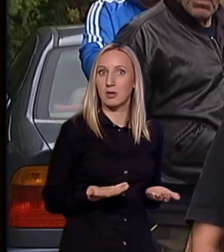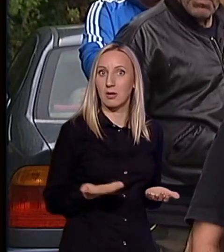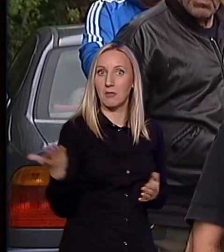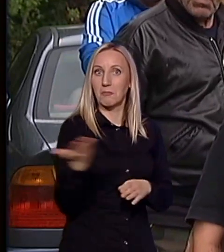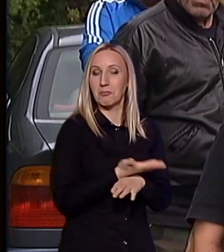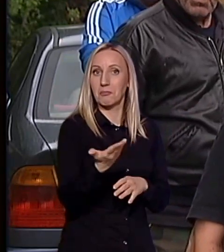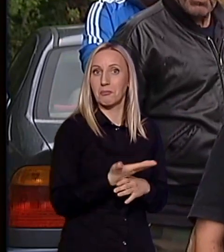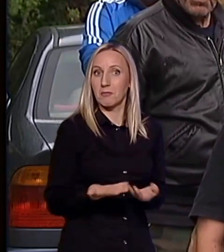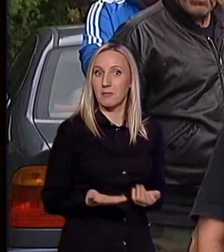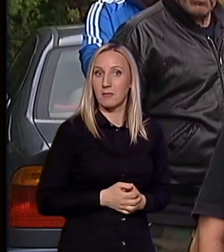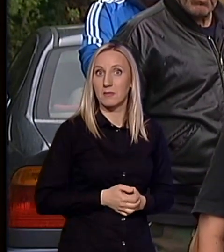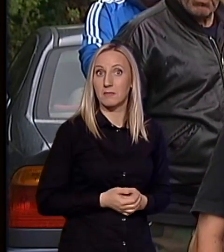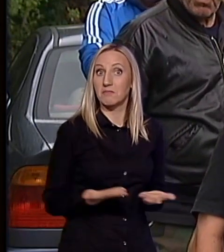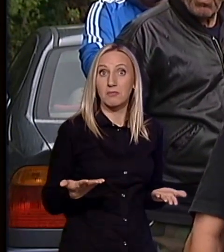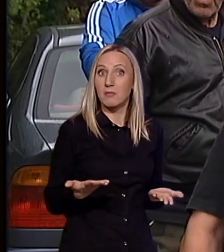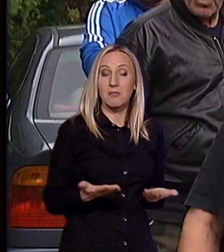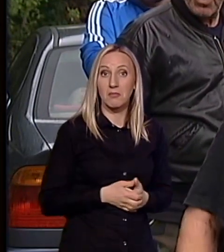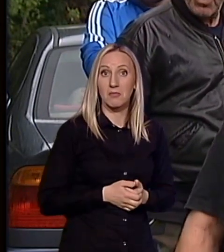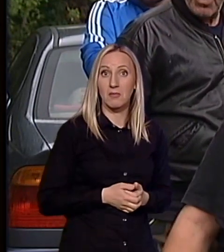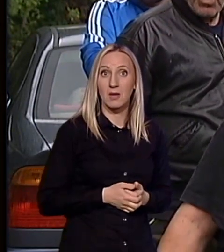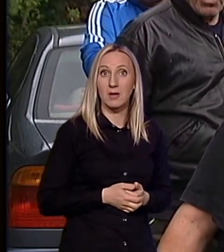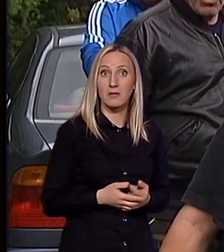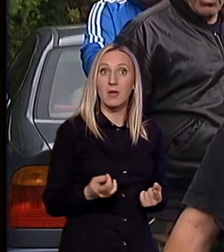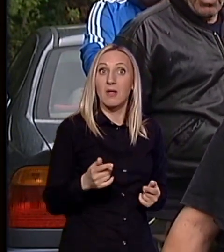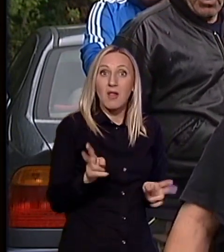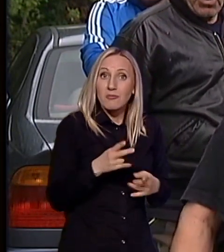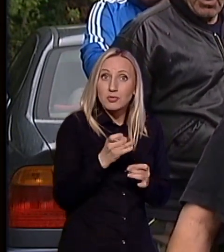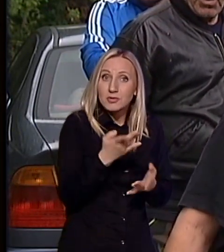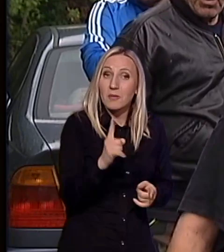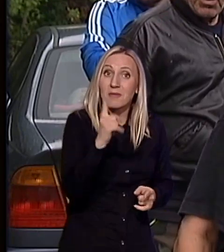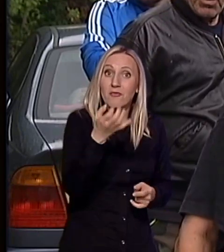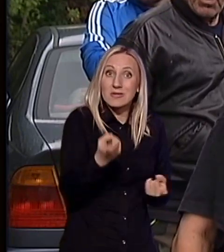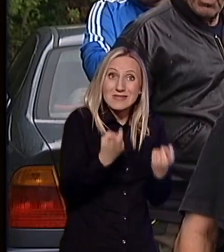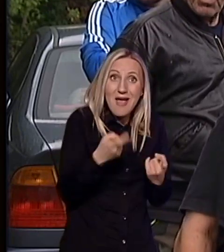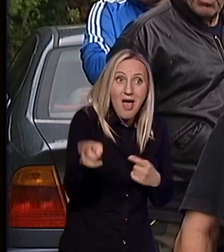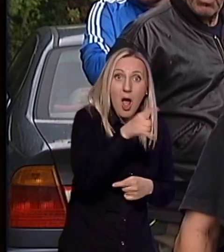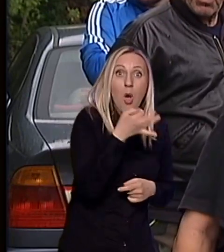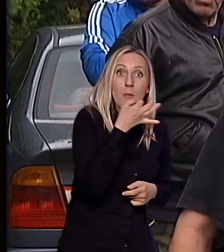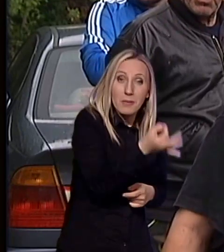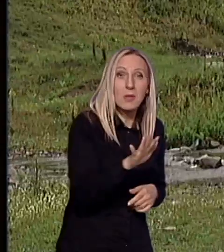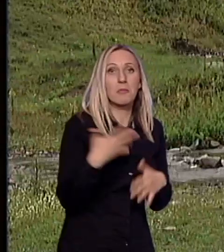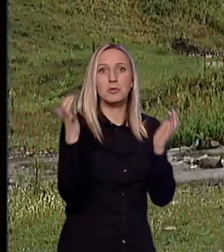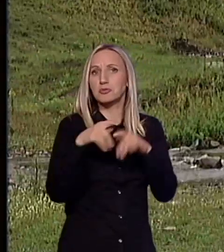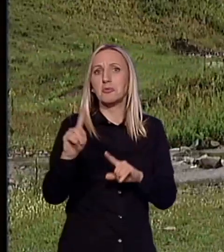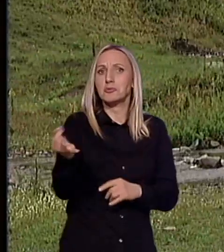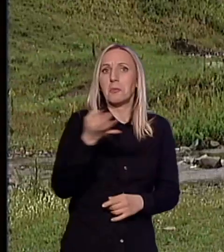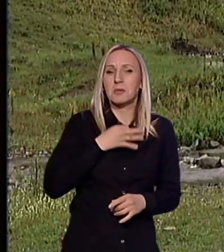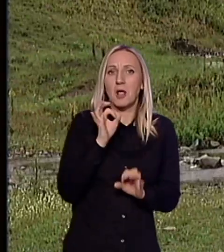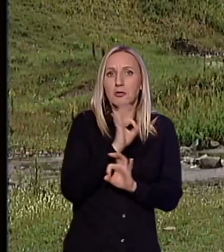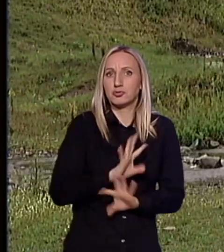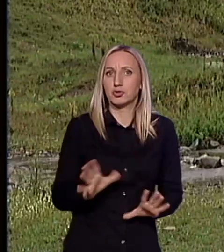Da bome. I ne može se to bez selo se treba pita, pa te gaj da se ruši. A oni nisu pitali.